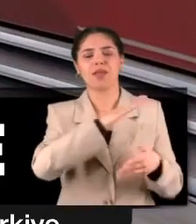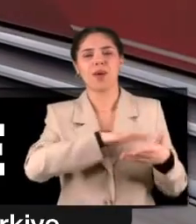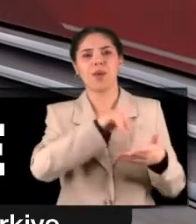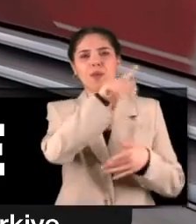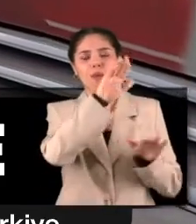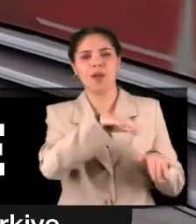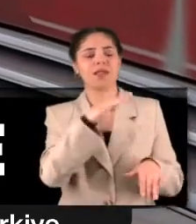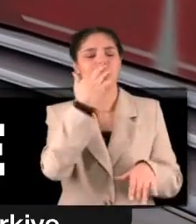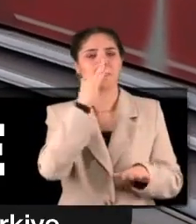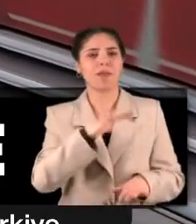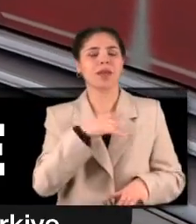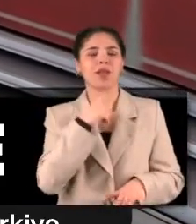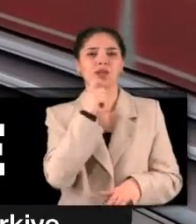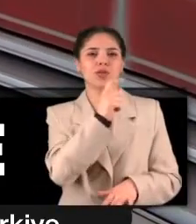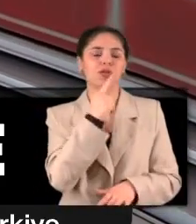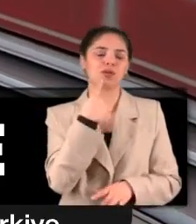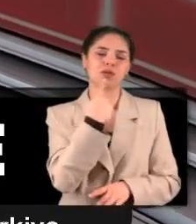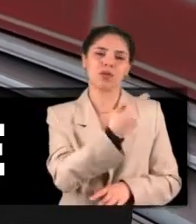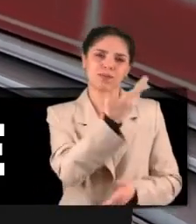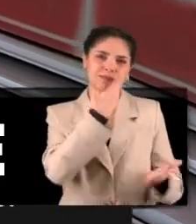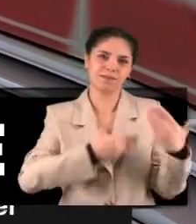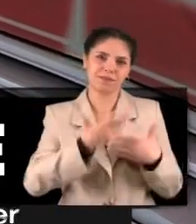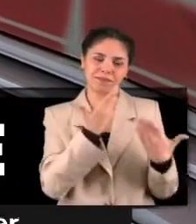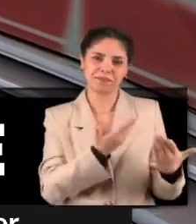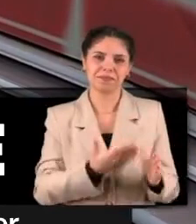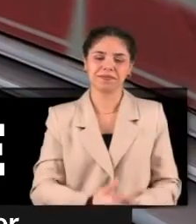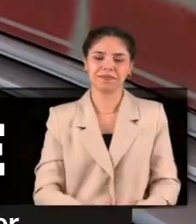Altuğ. Ben sözü ona bırakacağım. Altay.